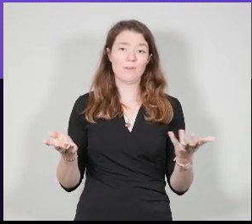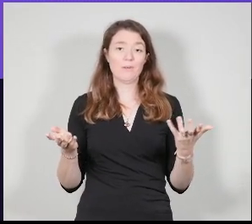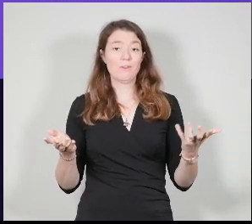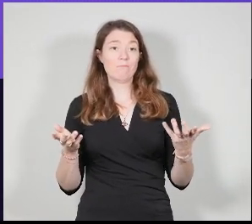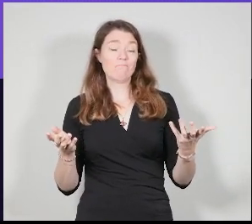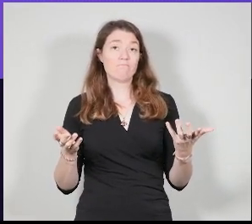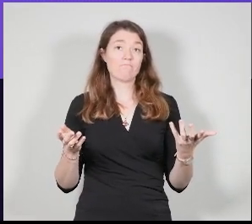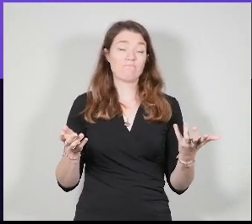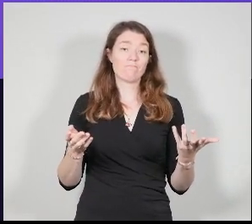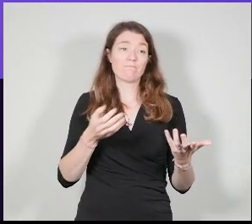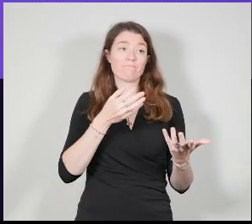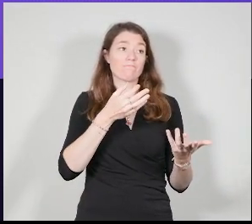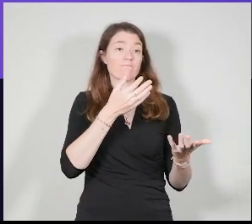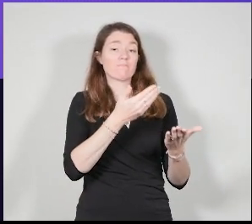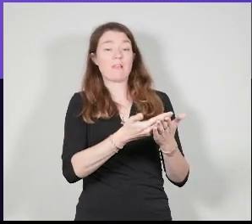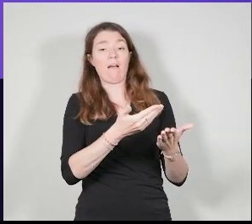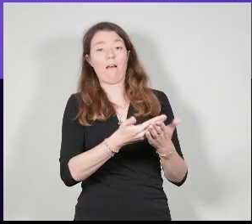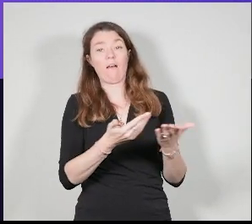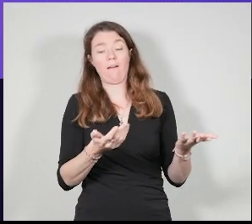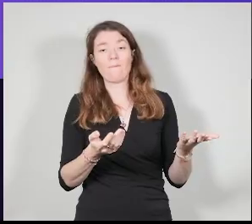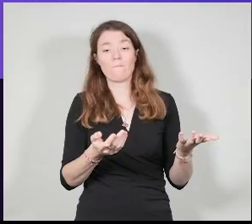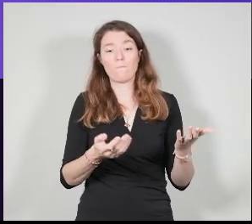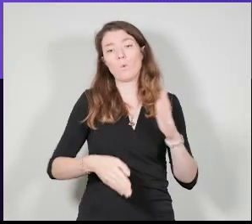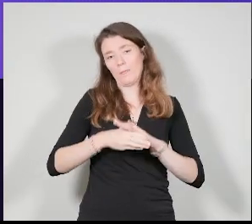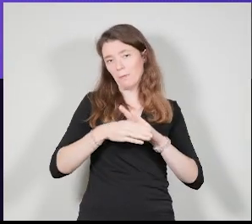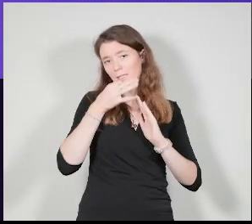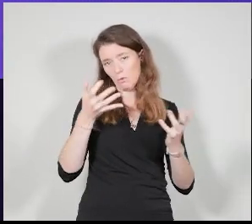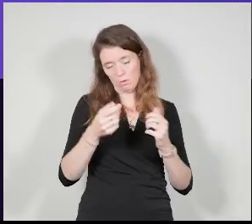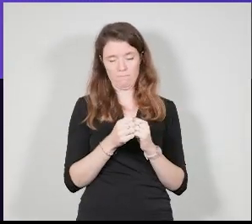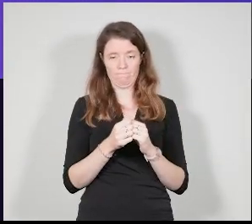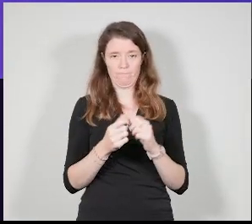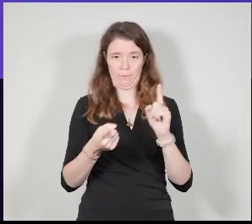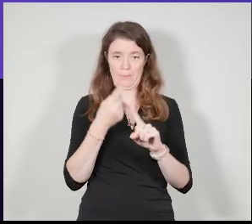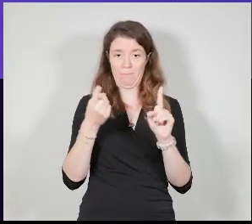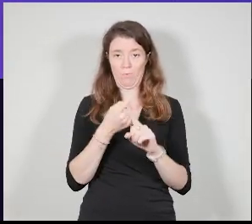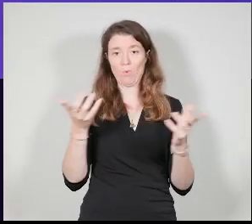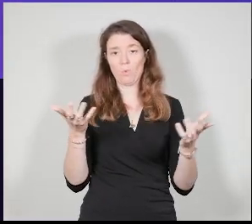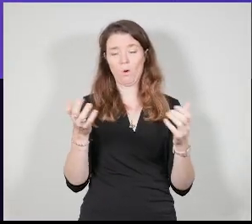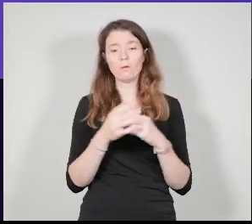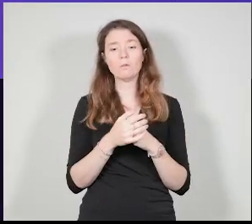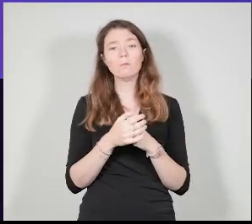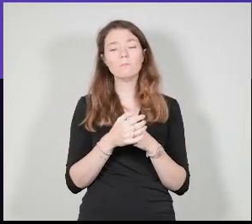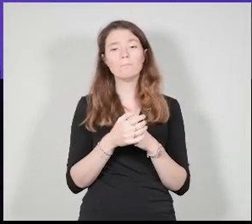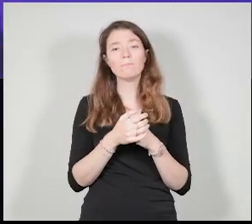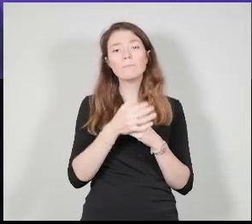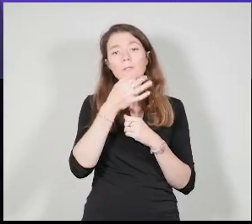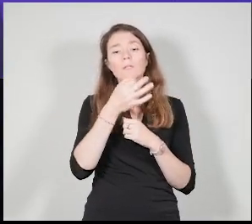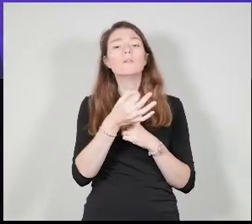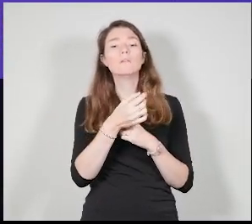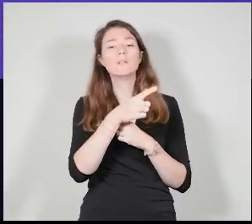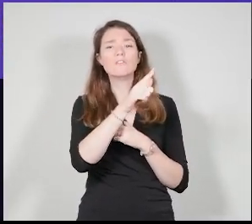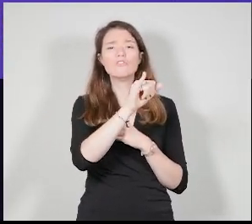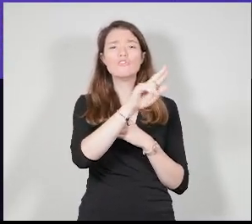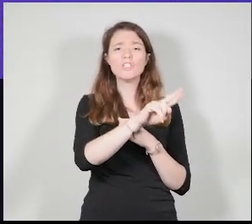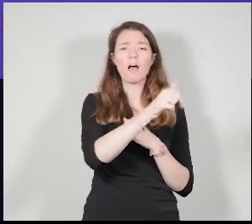ce dont on part pour dire ça, c'est que ce qui importe, c'est pas de dire les GIR 1, 2, on va